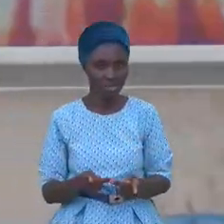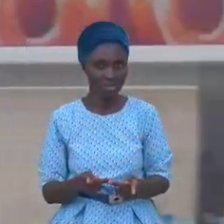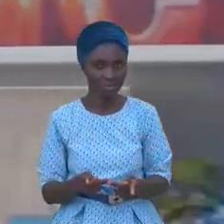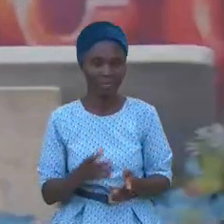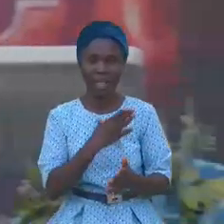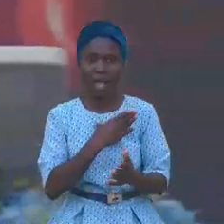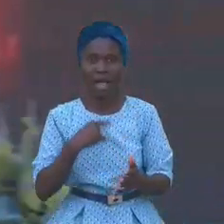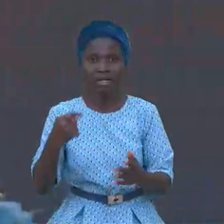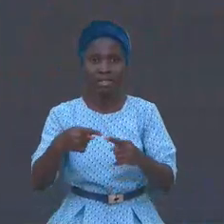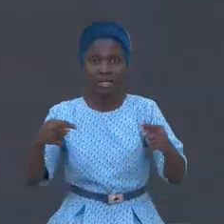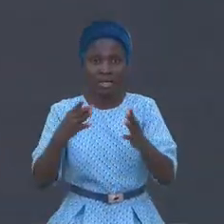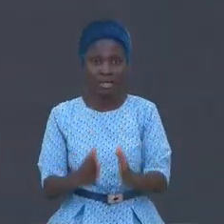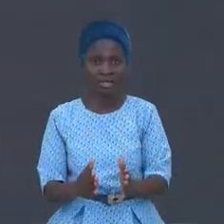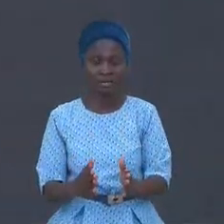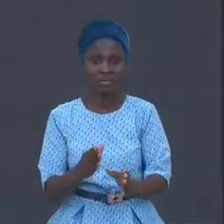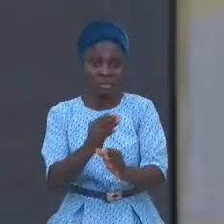Et l'ennemi a profité